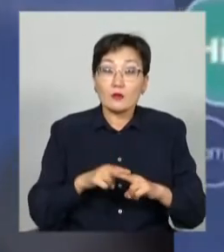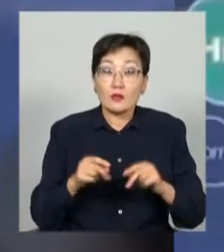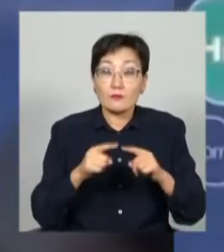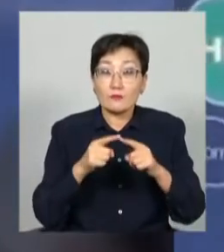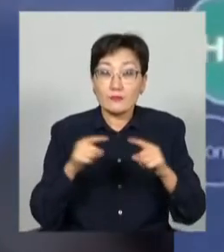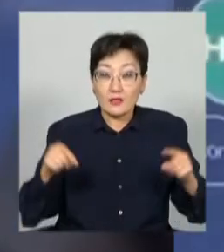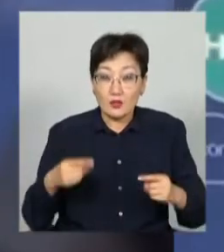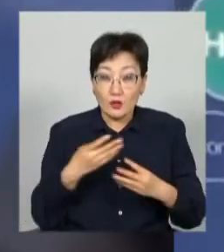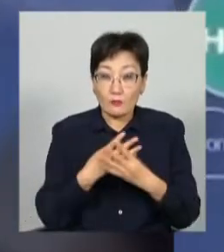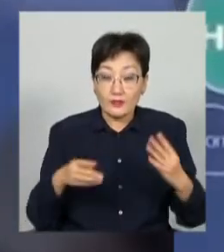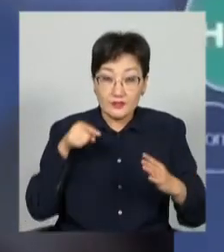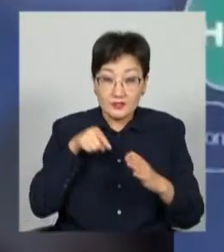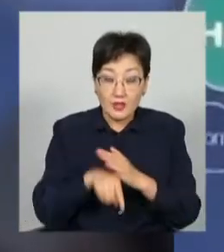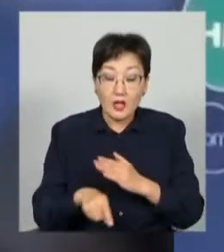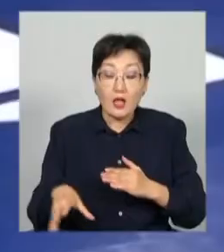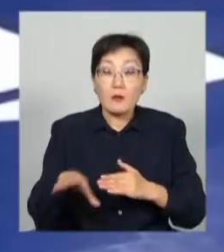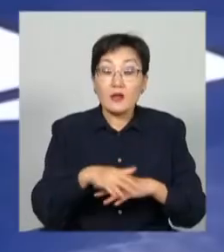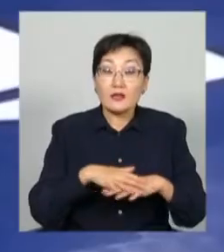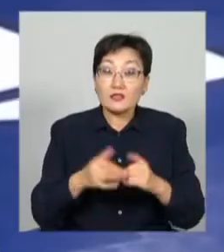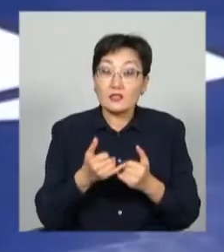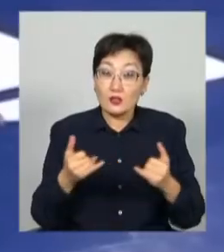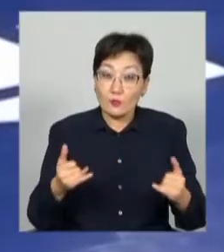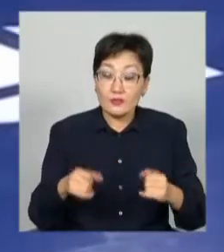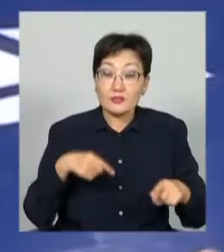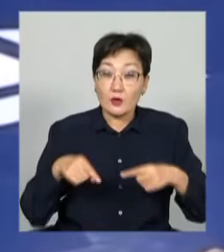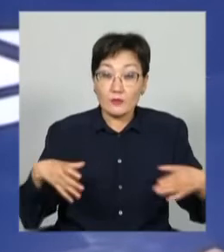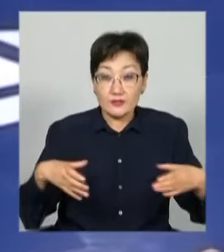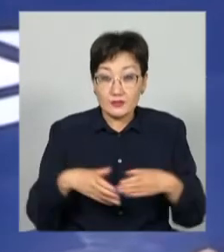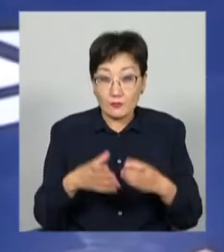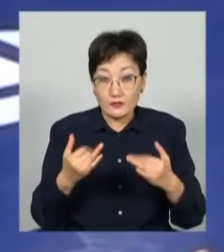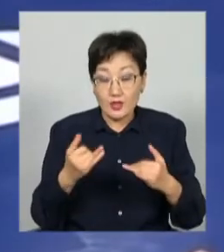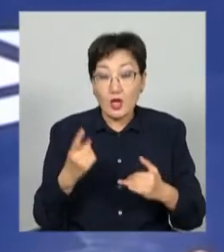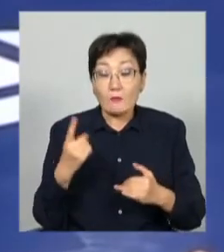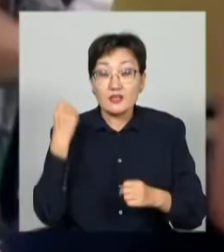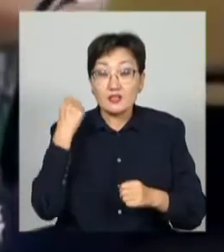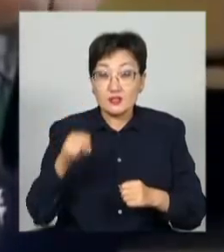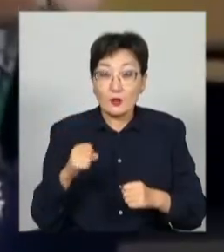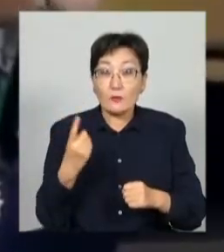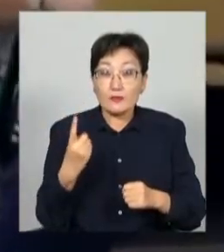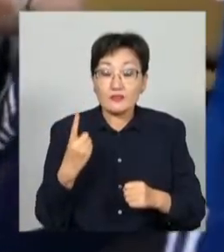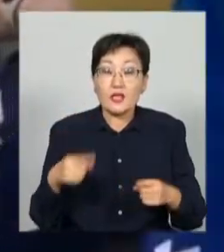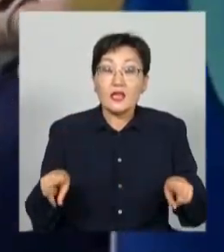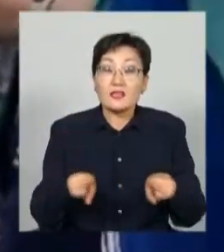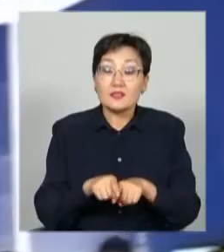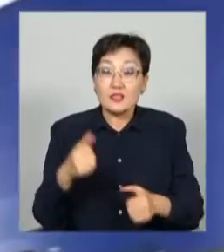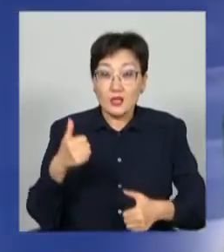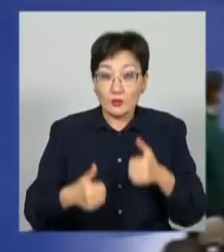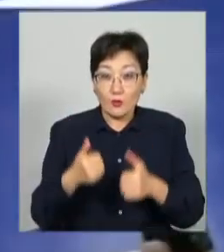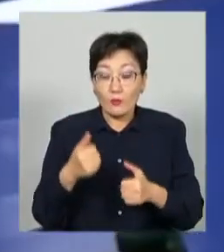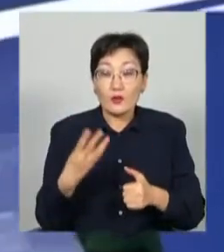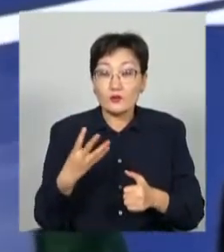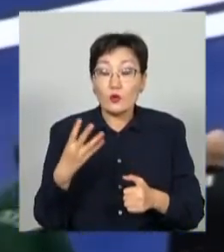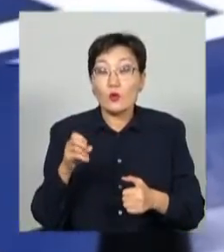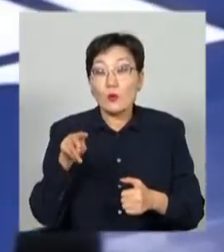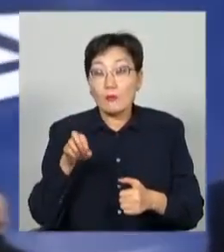салған голымды барша қазақ халқына арнаймын. Айта кетейік, футзалшыларымыз әзірге бір жеңіс және бір тең ойынмен 4 ұпай еншілеп өз